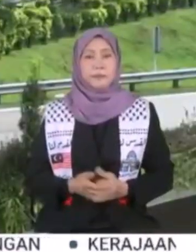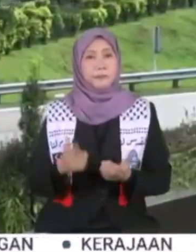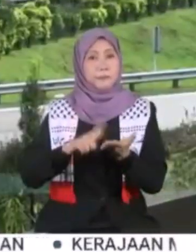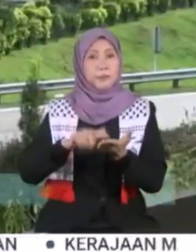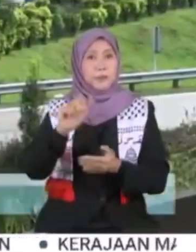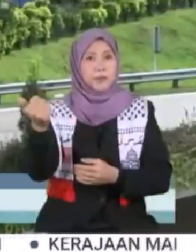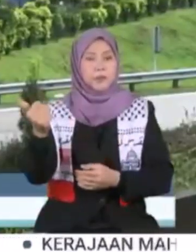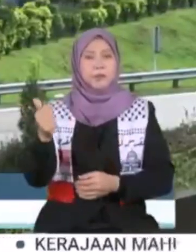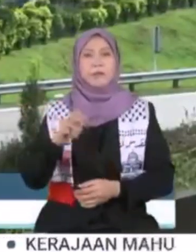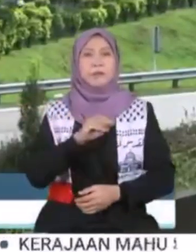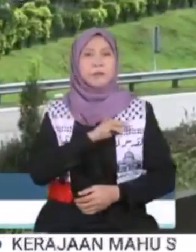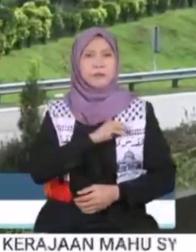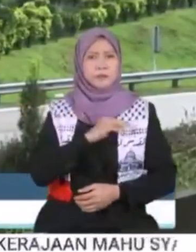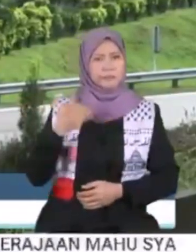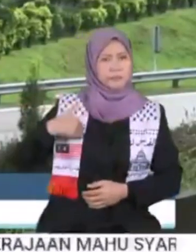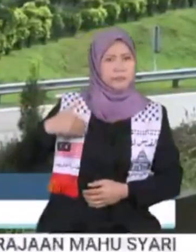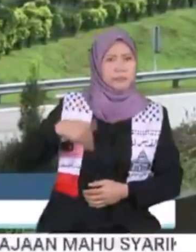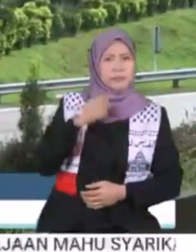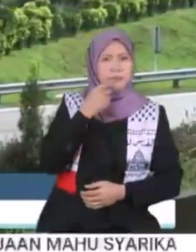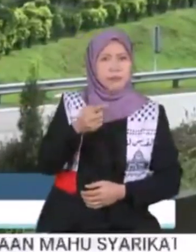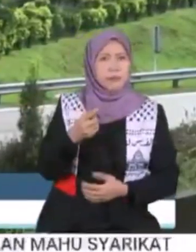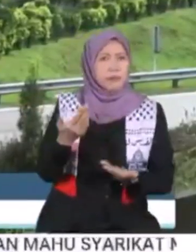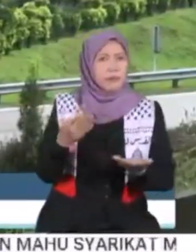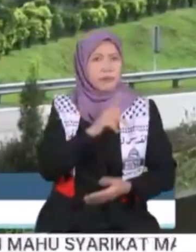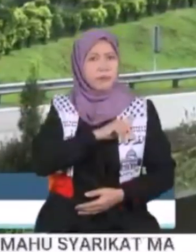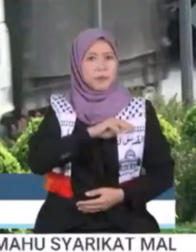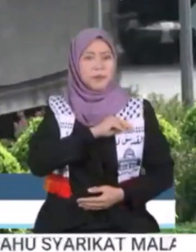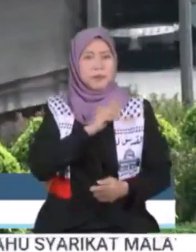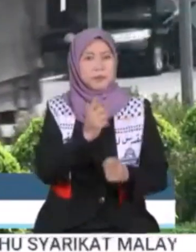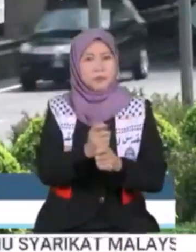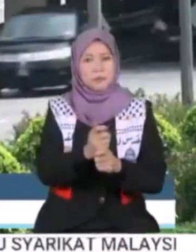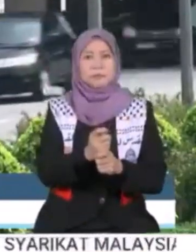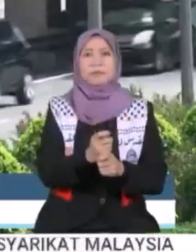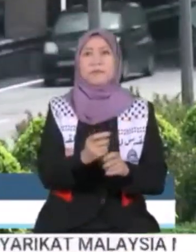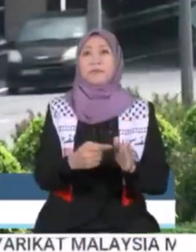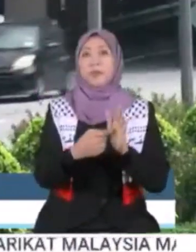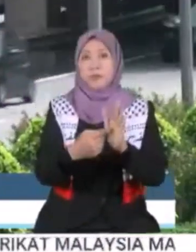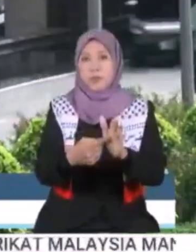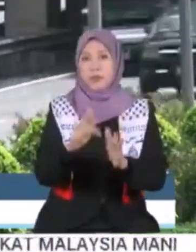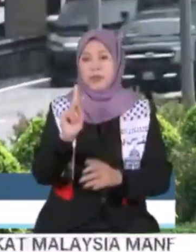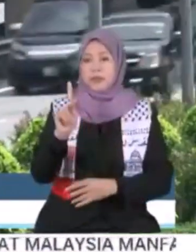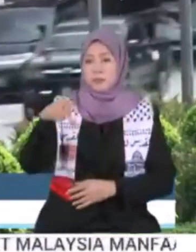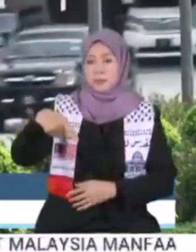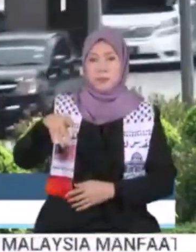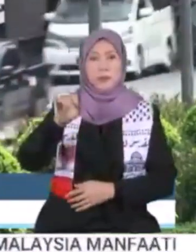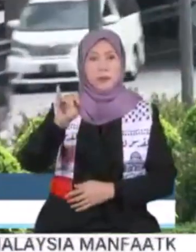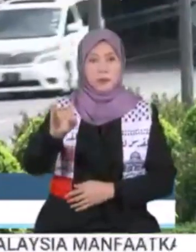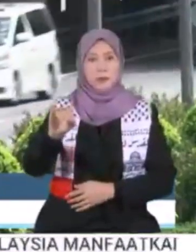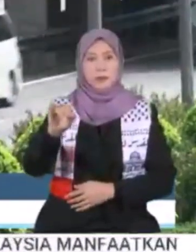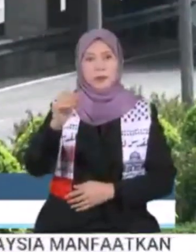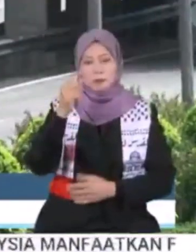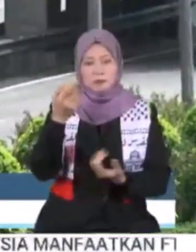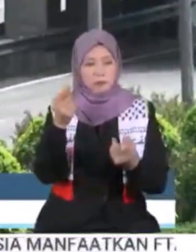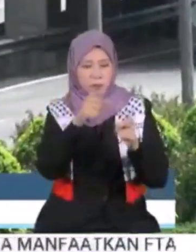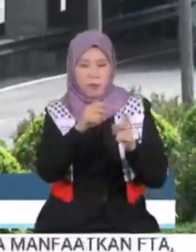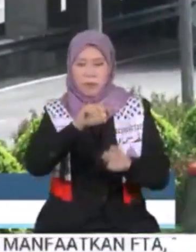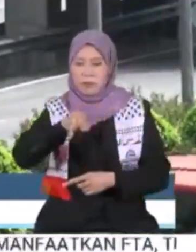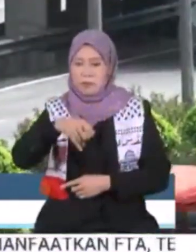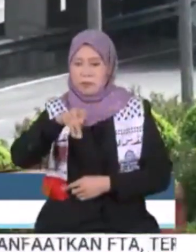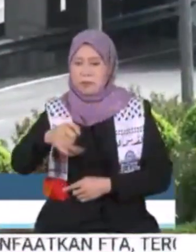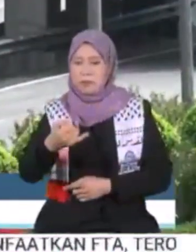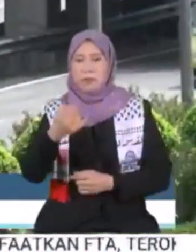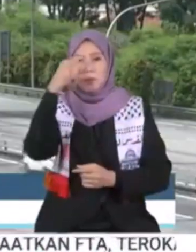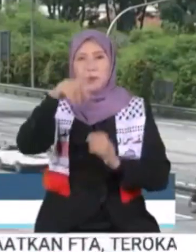Dalam perkembangan lain, Anthony Lok menafikan dakwaan. Kononnya kementerian itu menetapkan petunjuk prestasi utama KPI kepada JPJ